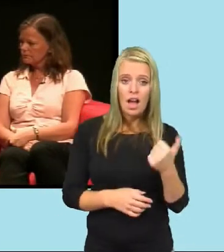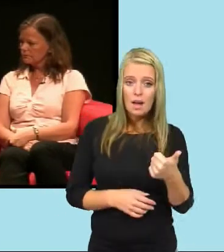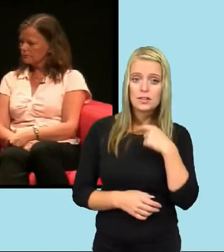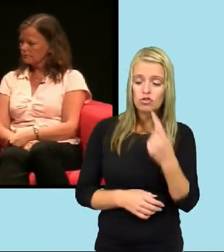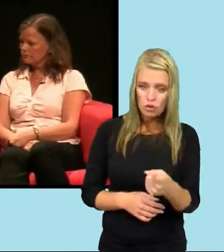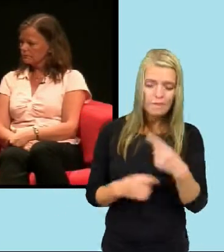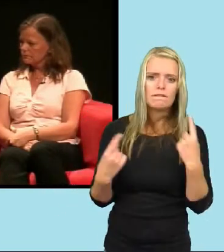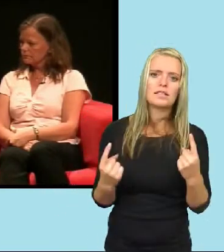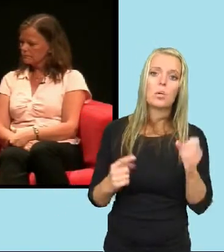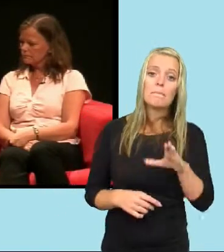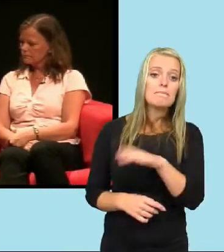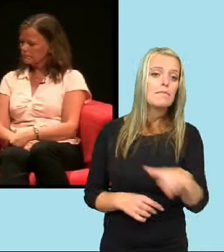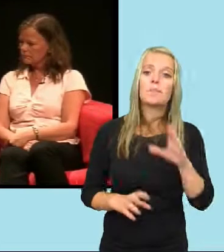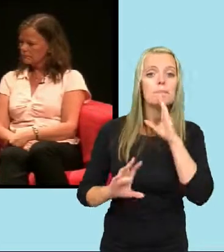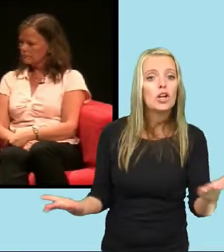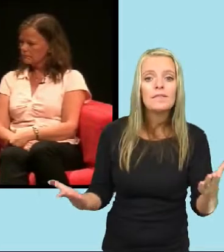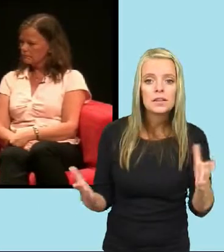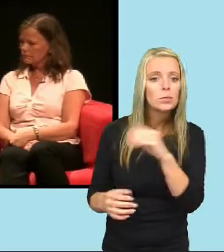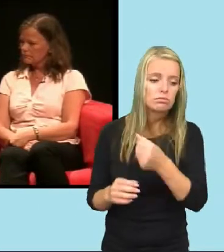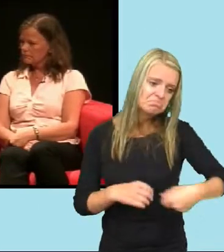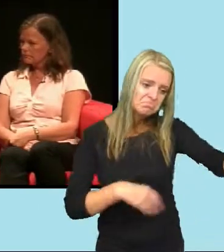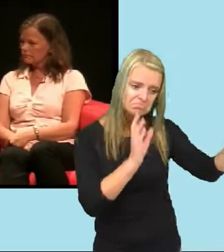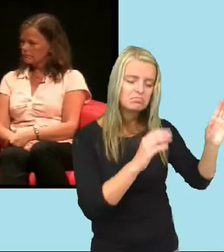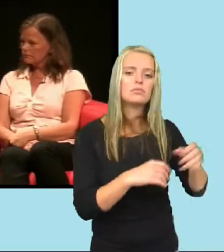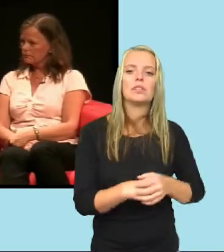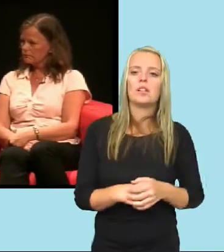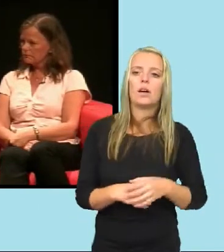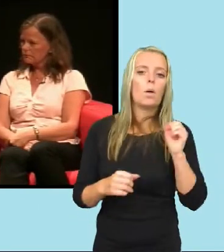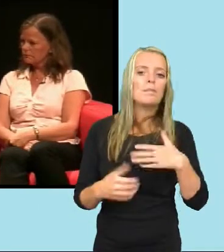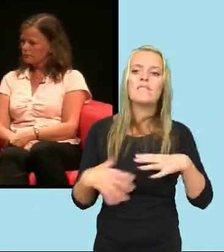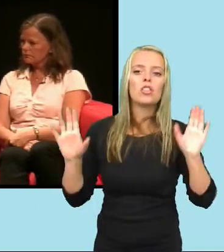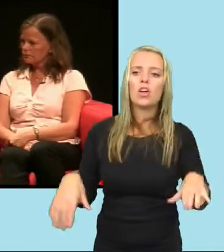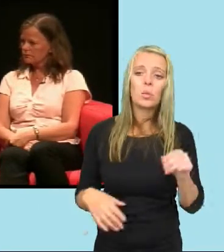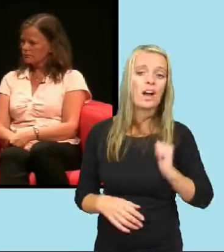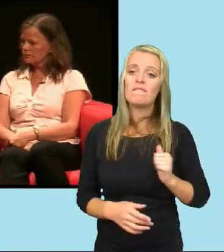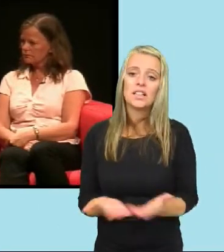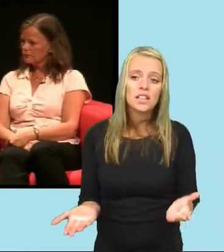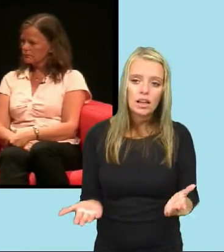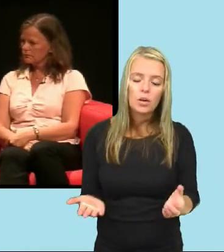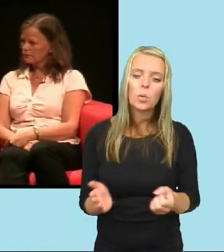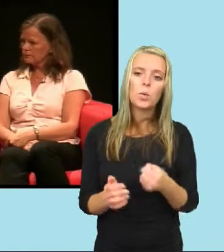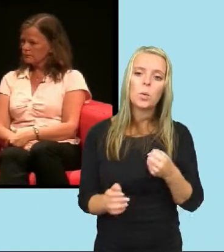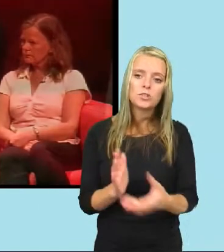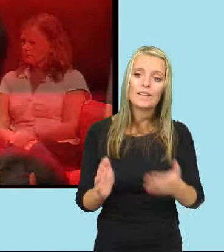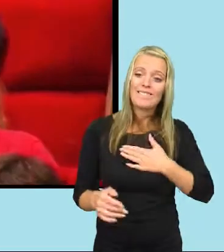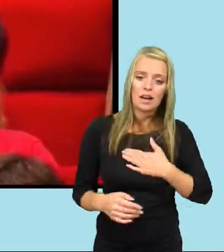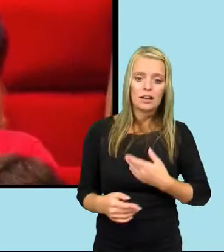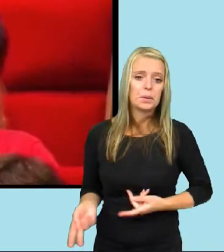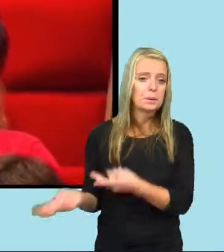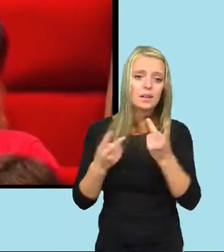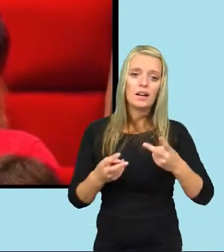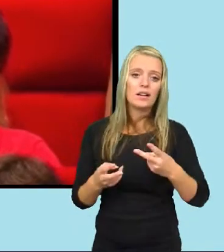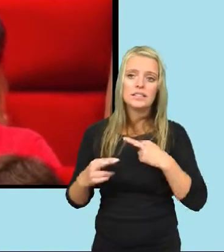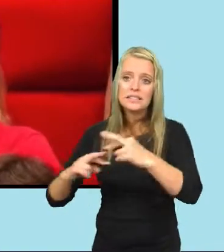att när de inte behöver något så slänger de undan det. Det de inte vill ha, det petar de väck. För de vill vara som alla andra. Och det var för